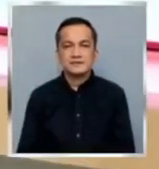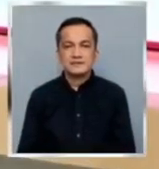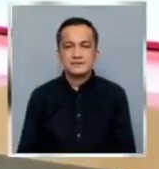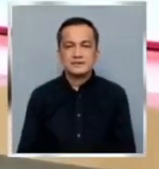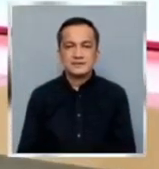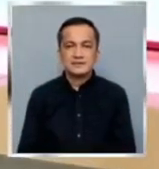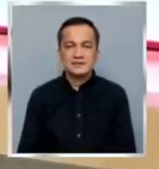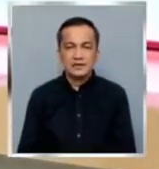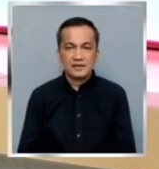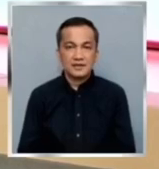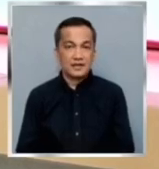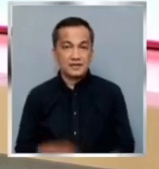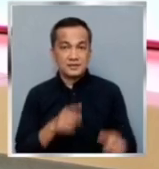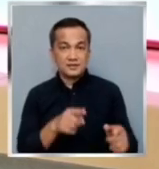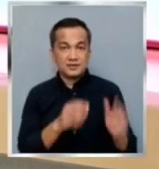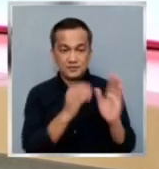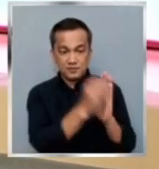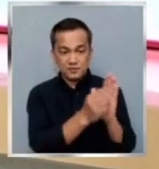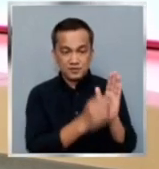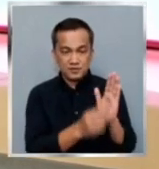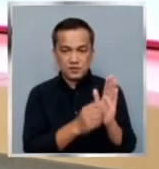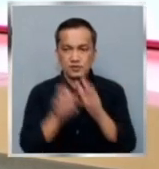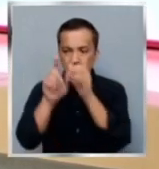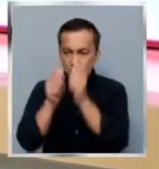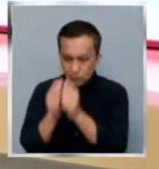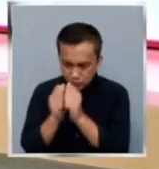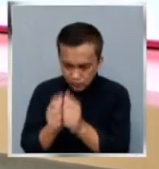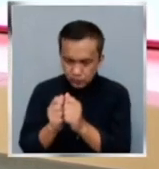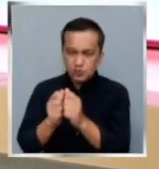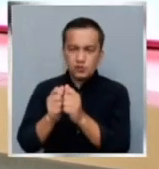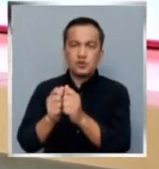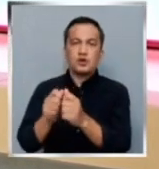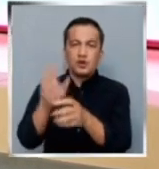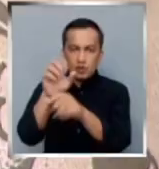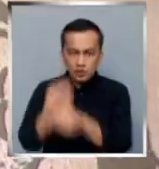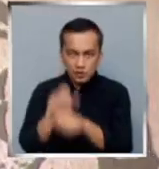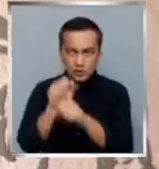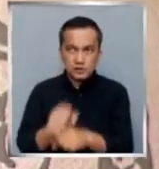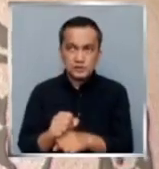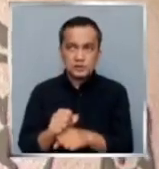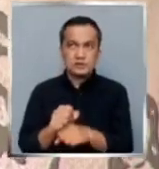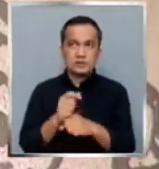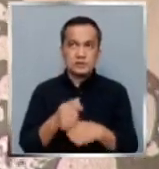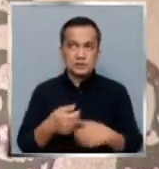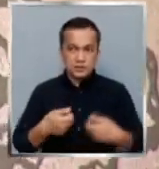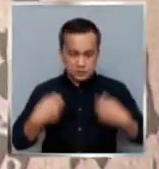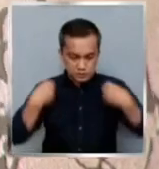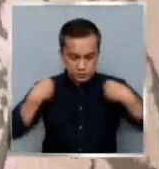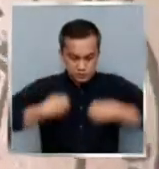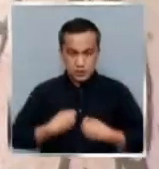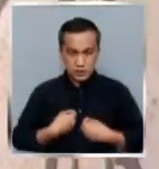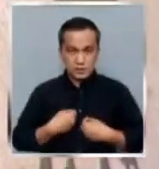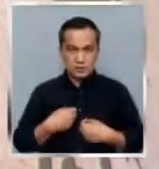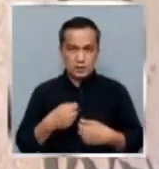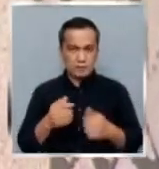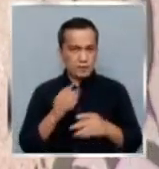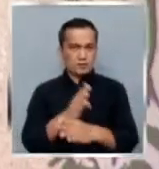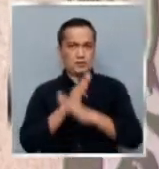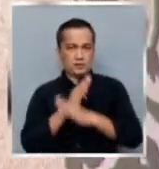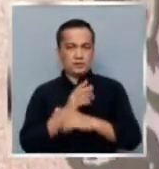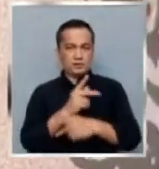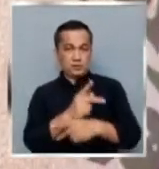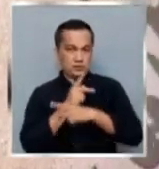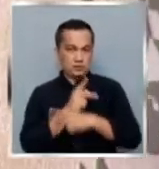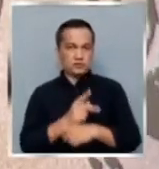Ito ang mga nakasulat na orasyon at nakaguhit sa imahe sa tsalekong anting-anting na mainam daw na proteksyon. Isa sa pinakasikatan